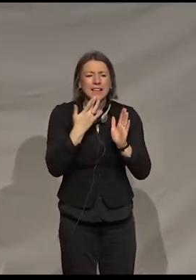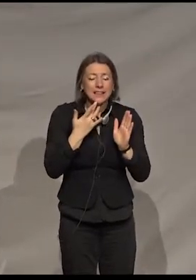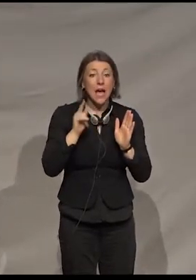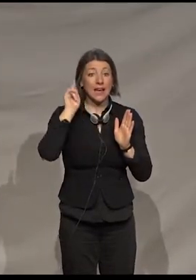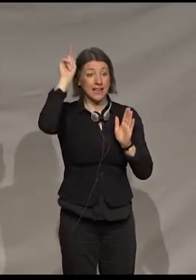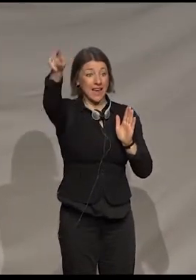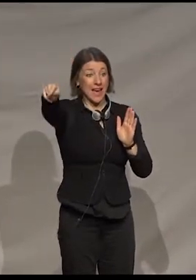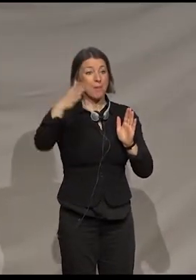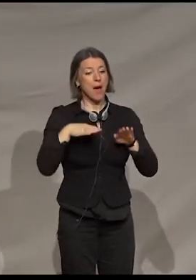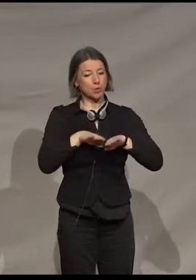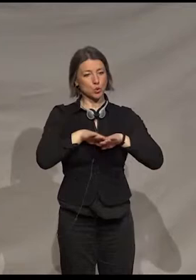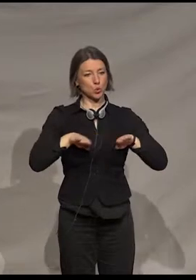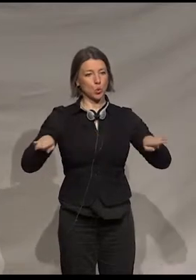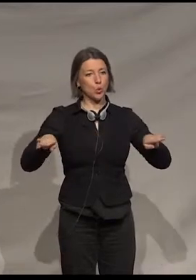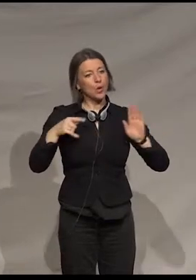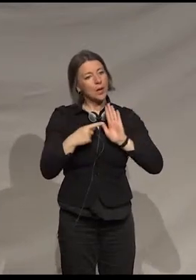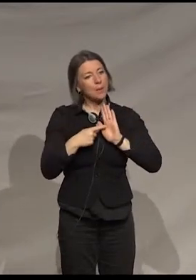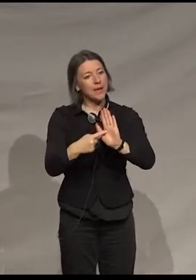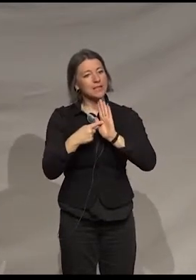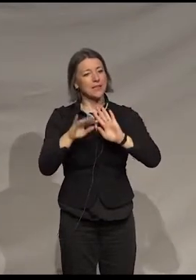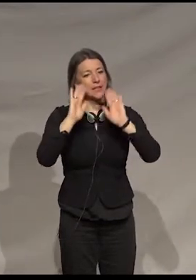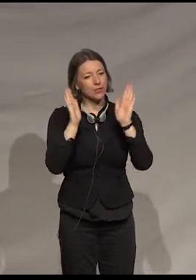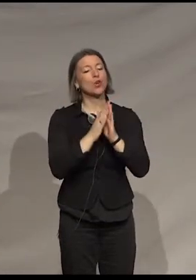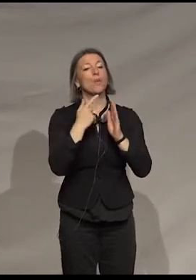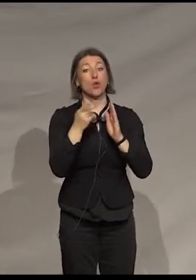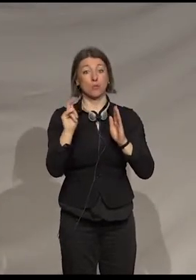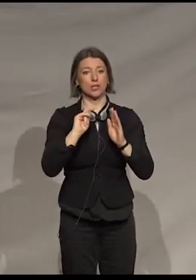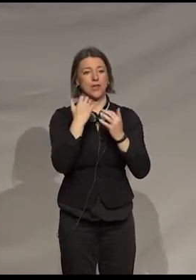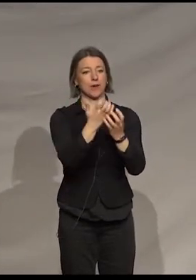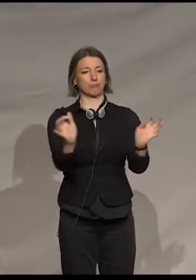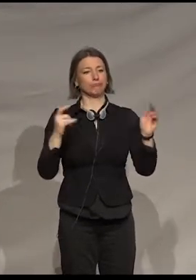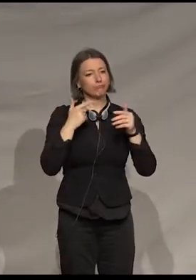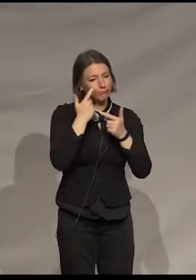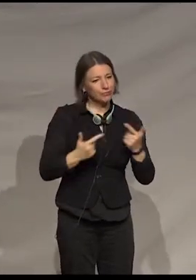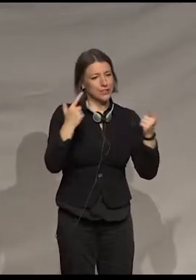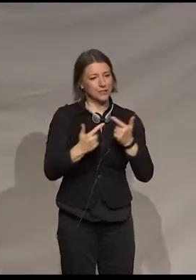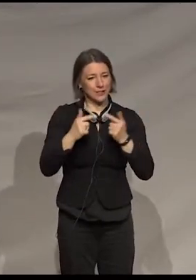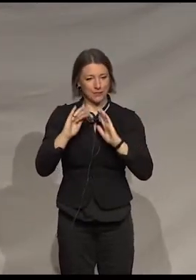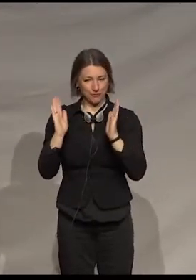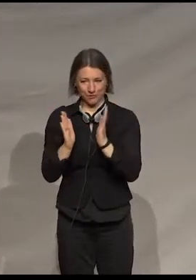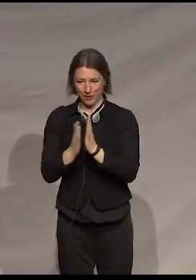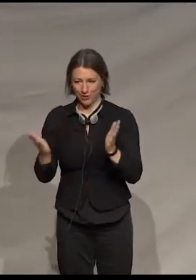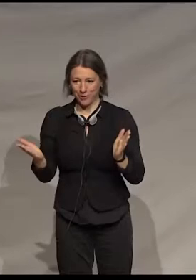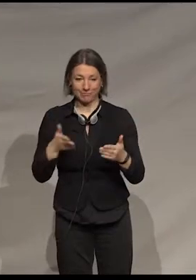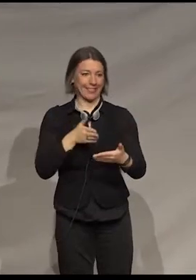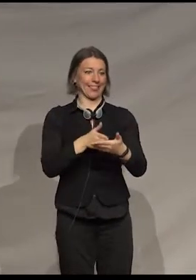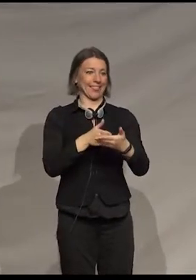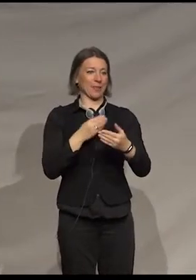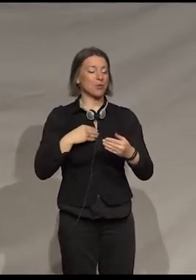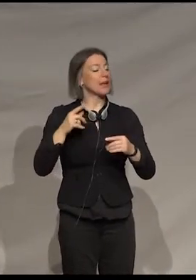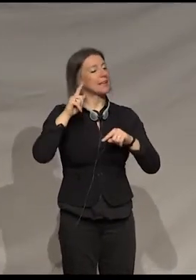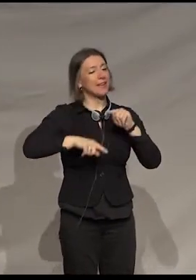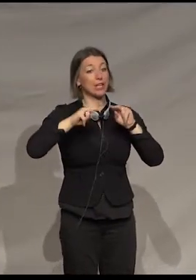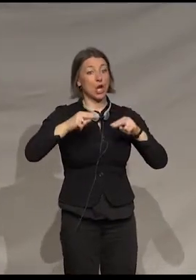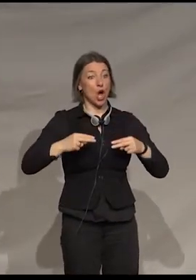kde uvidíte úplně komplet všechno. Každopádně přistoupíme v tuto chvíli k té nejnovější, nebo k té třešničce